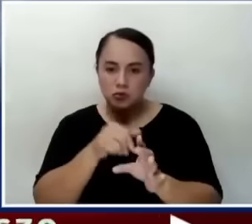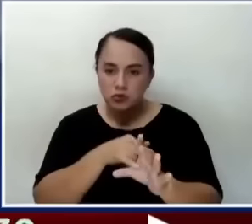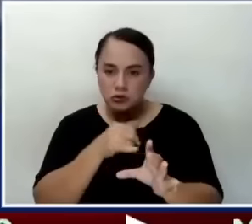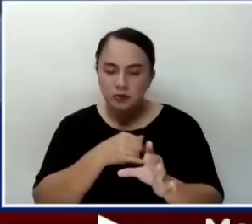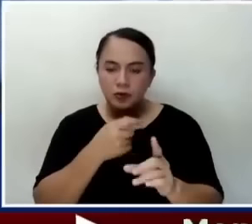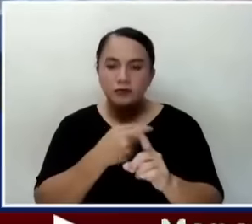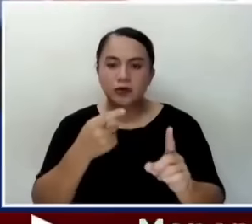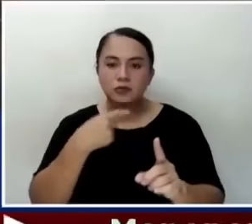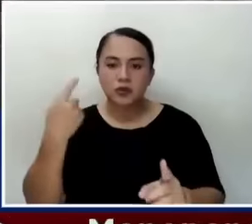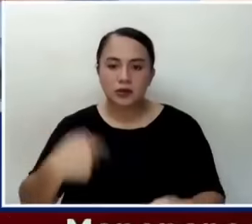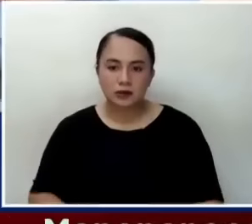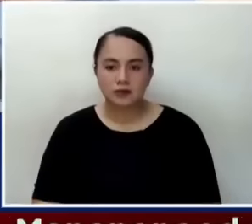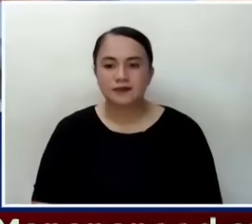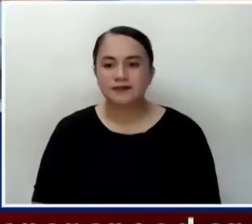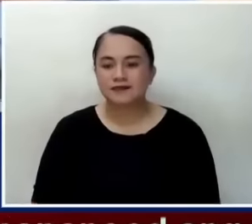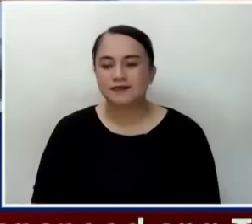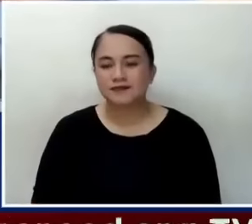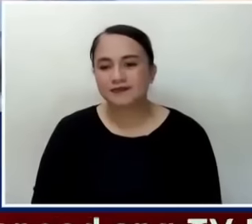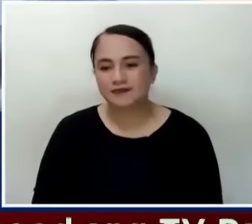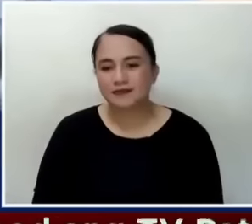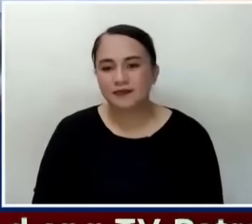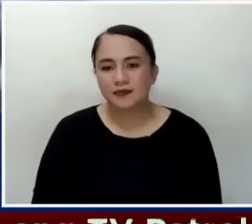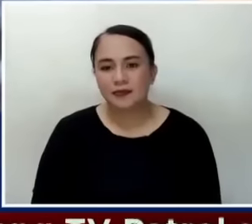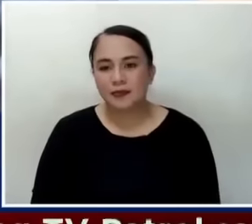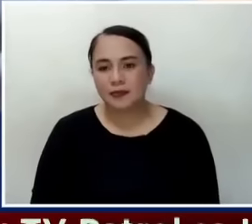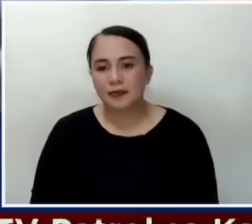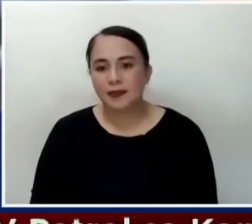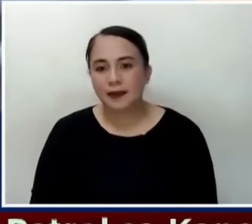China. Johnson Manabat, ABS-CBN News.